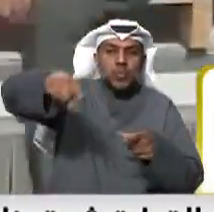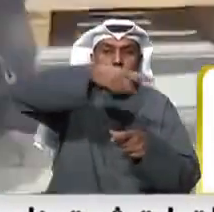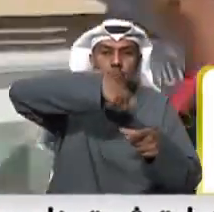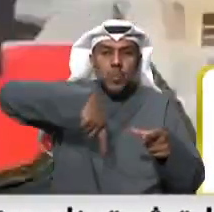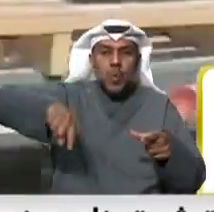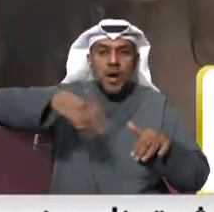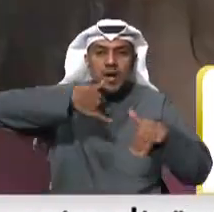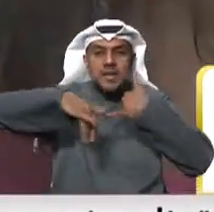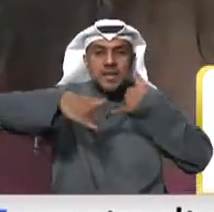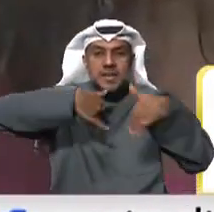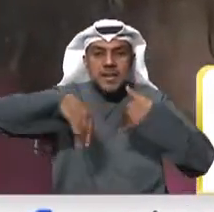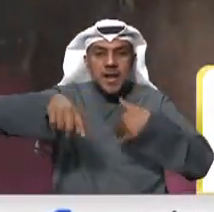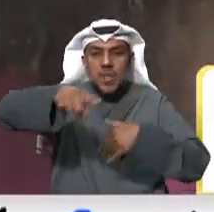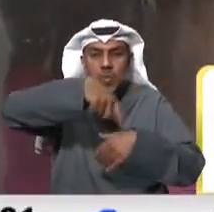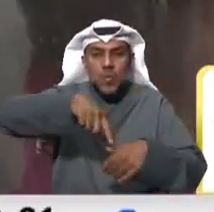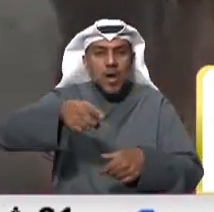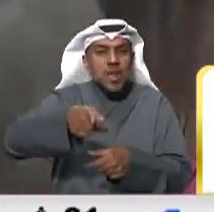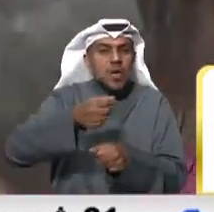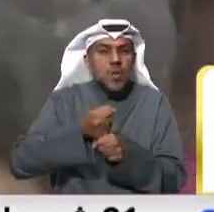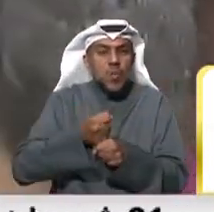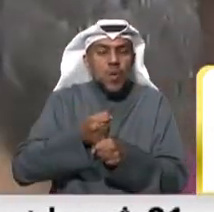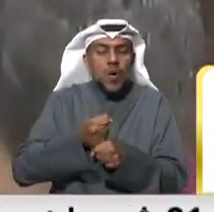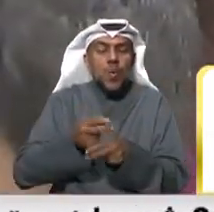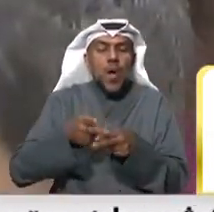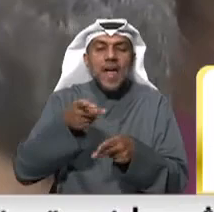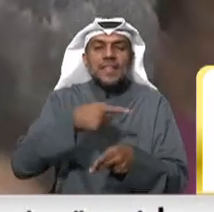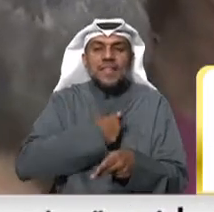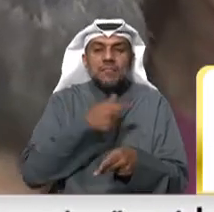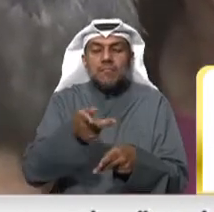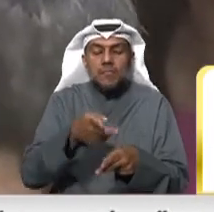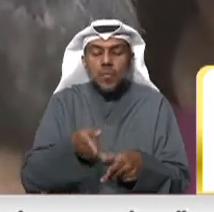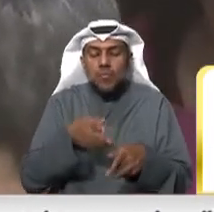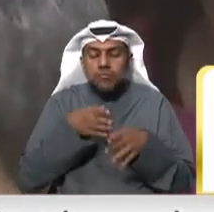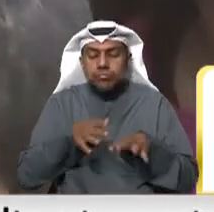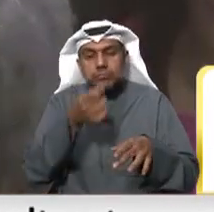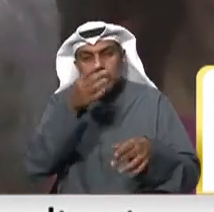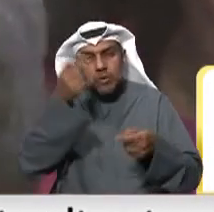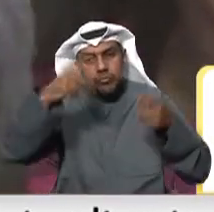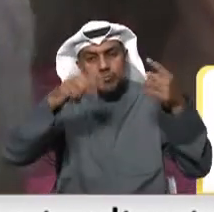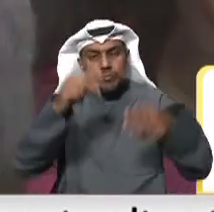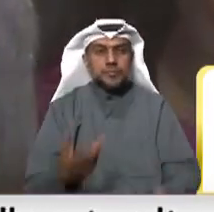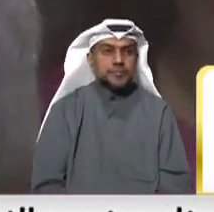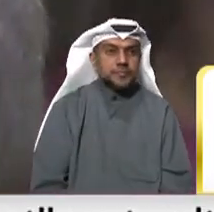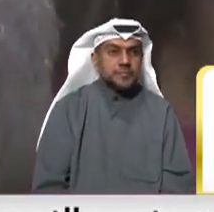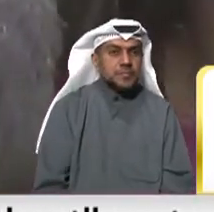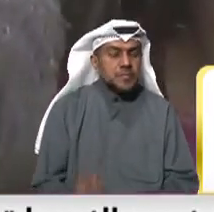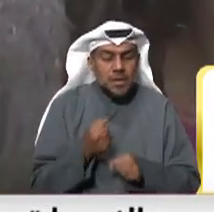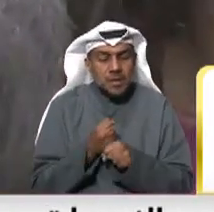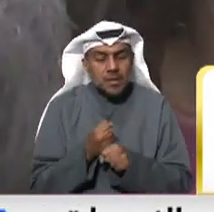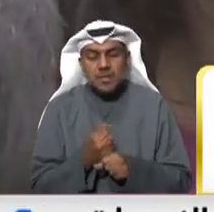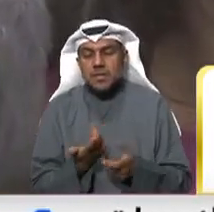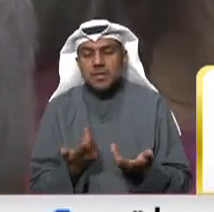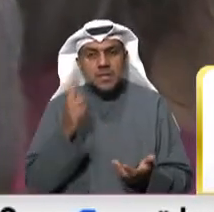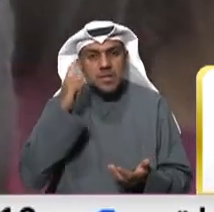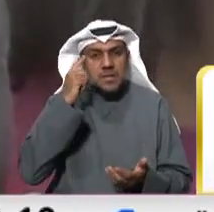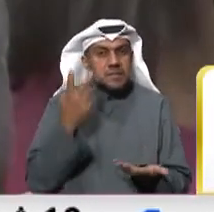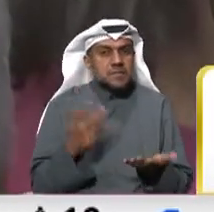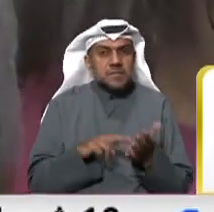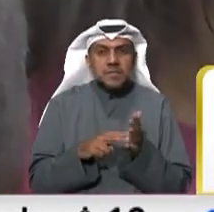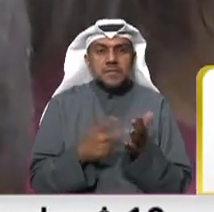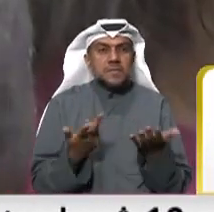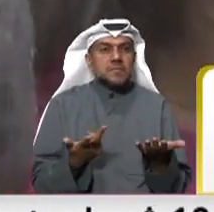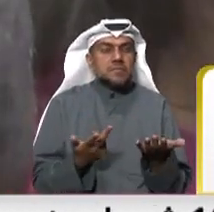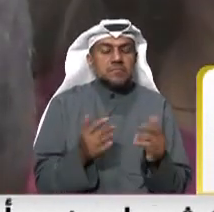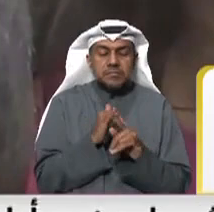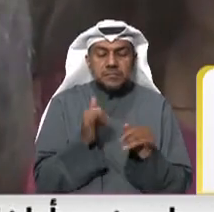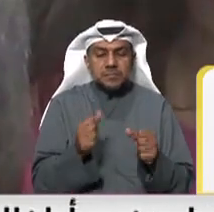الدين. كنا قاعدين الأولاد في الشقة عادي، يعني عايشين قاعدة بعجن، والأولاد قاعدين حواليا،